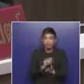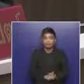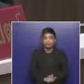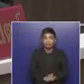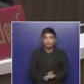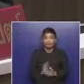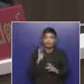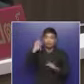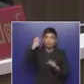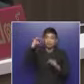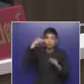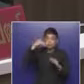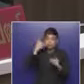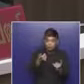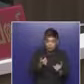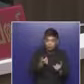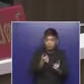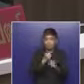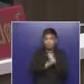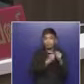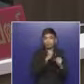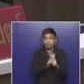าในปี